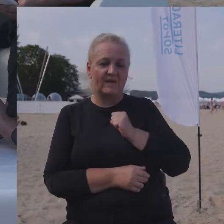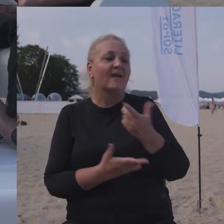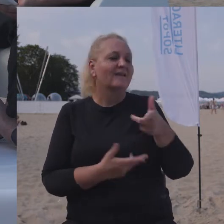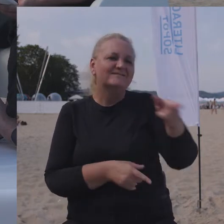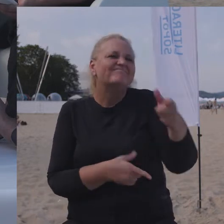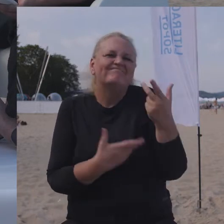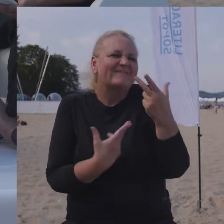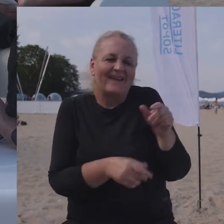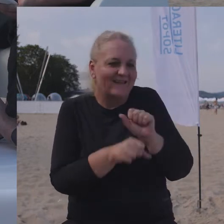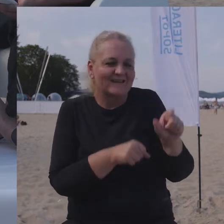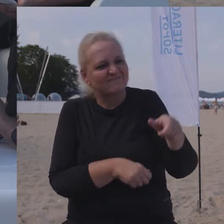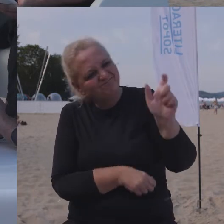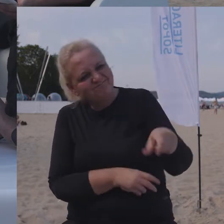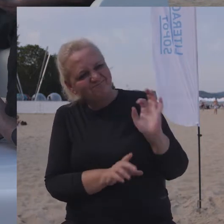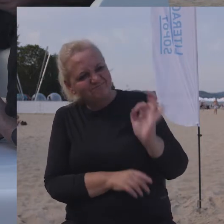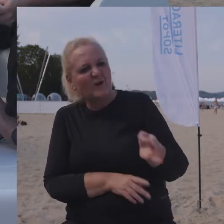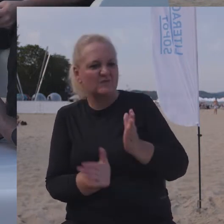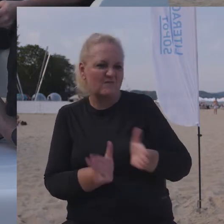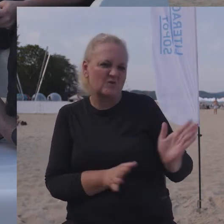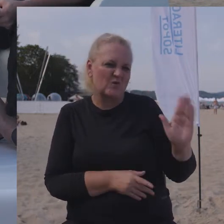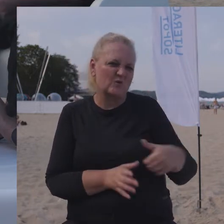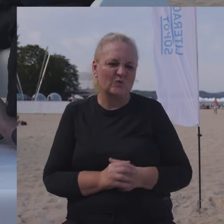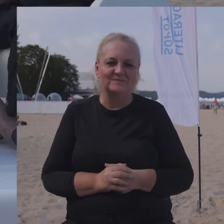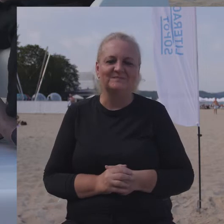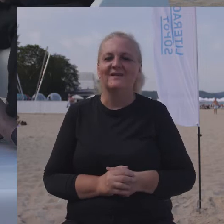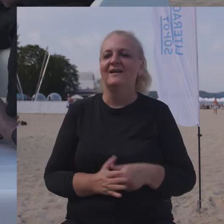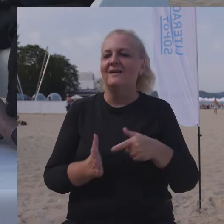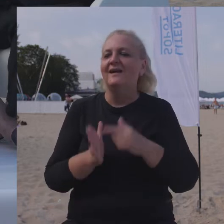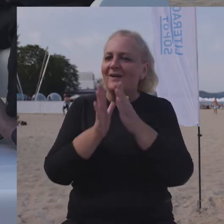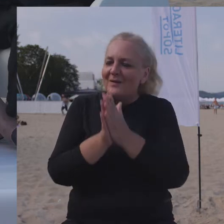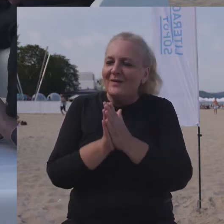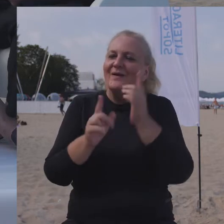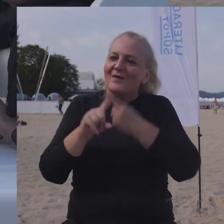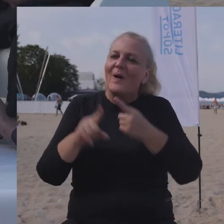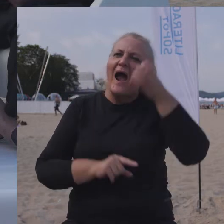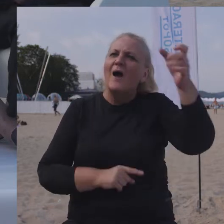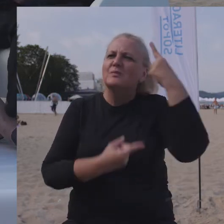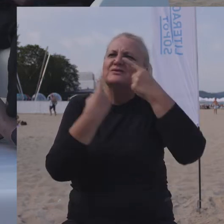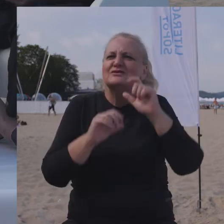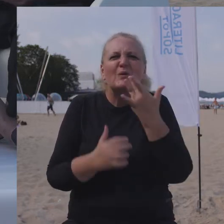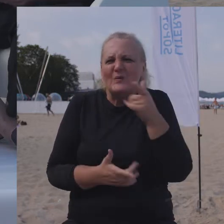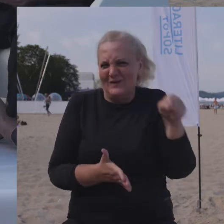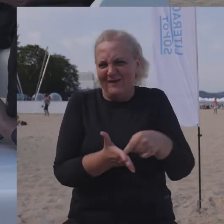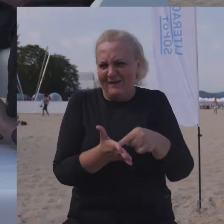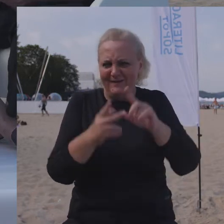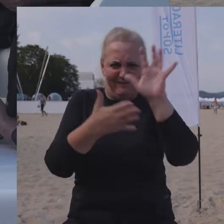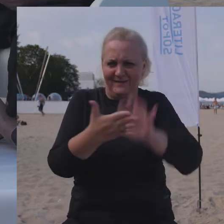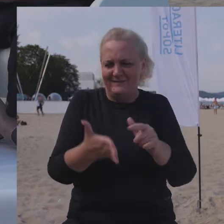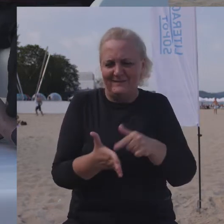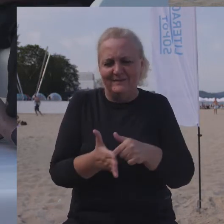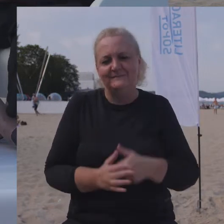no, nie jesteś. Wyglądasz porządnie. Tu bym prosił o, co autorka miała na myśli. Myślałam,